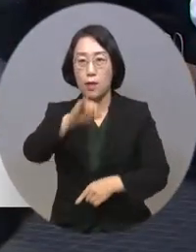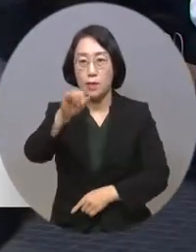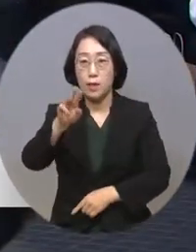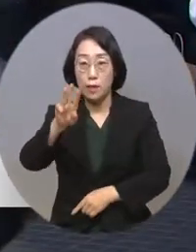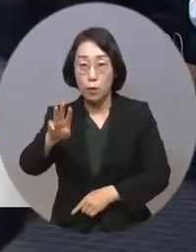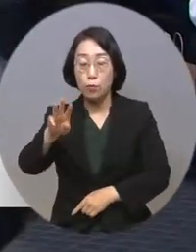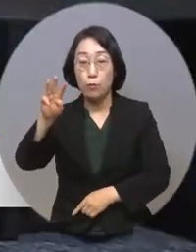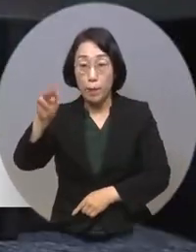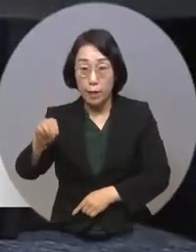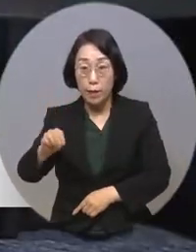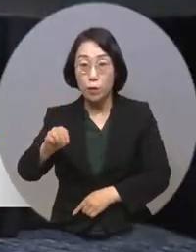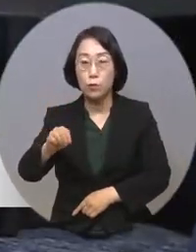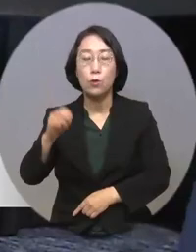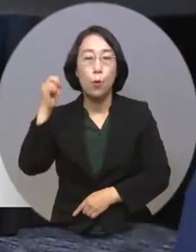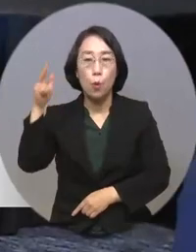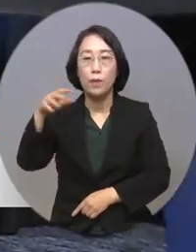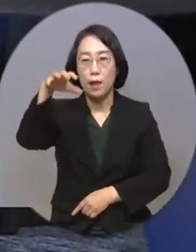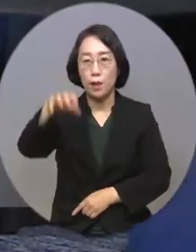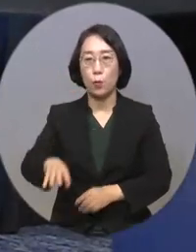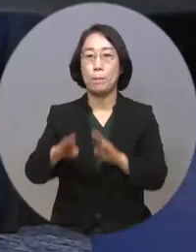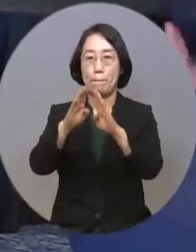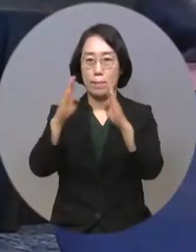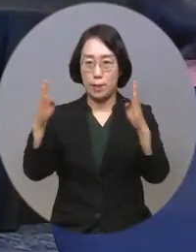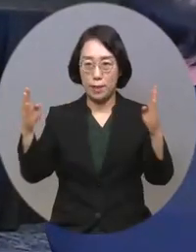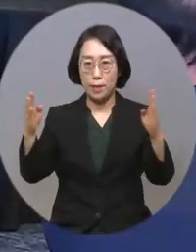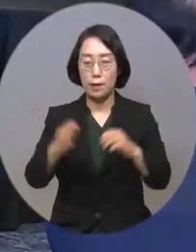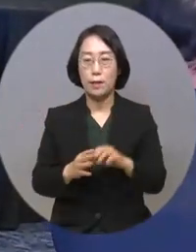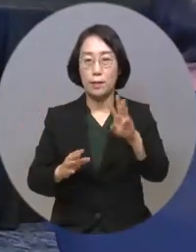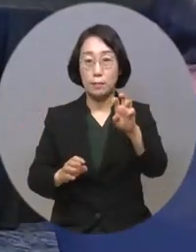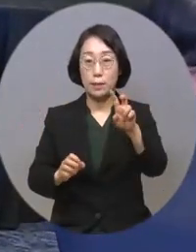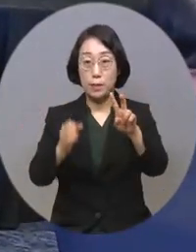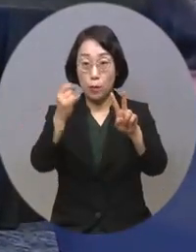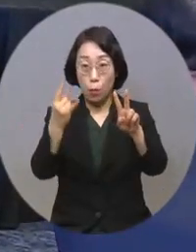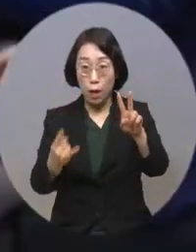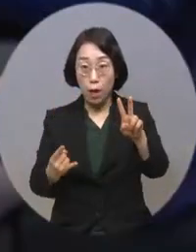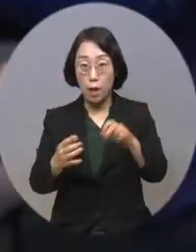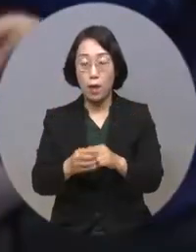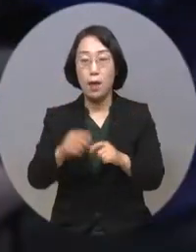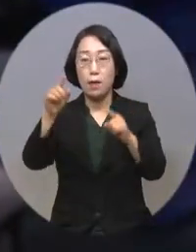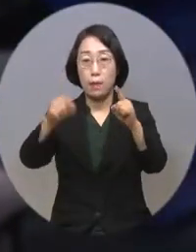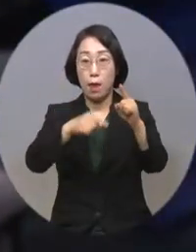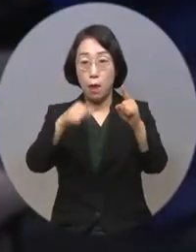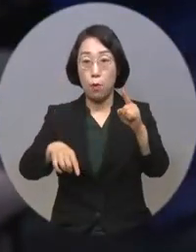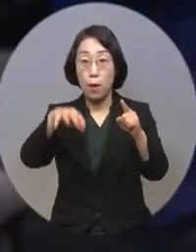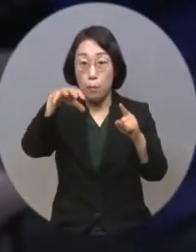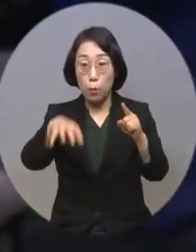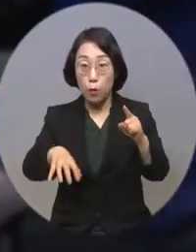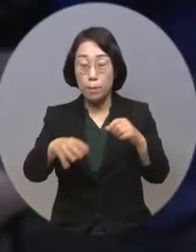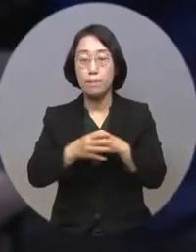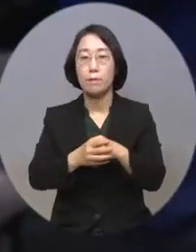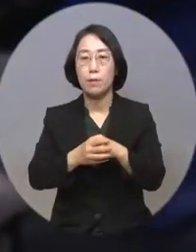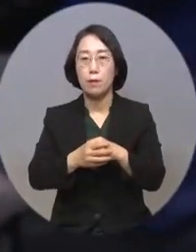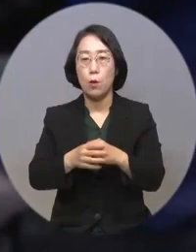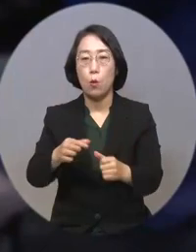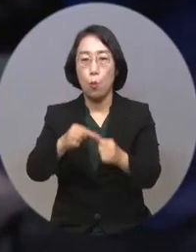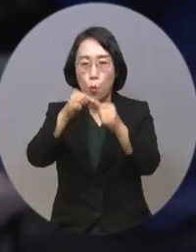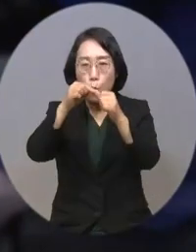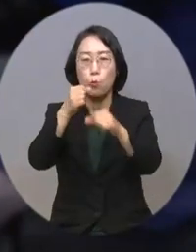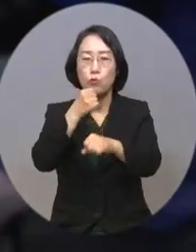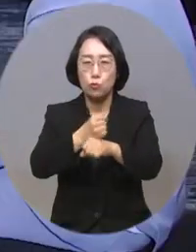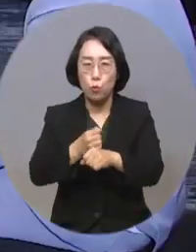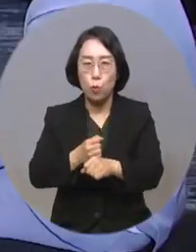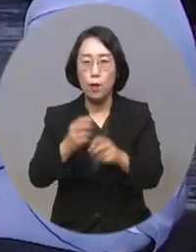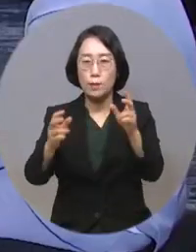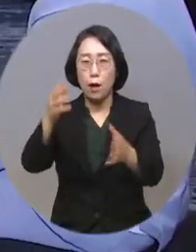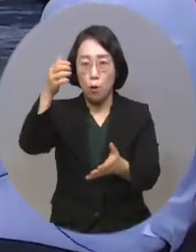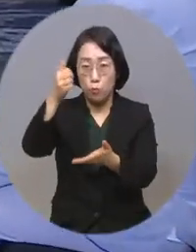호텔에서 개최됐습니다. 제32회를 맞이한 장애인고용촉진대회는 장애인고용촉진에 기여한 사업주와 모범이